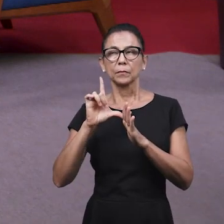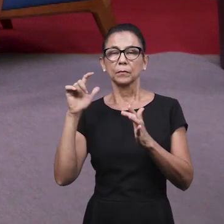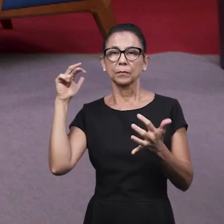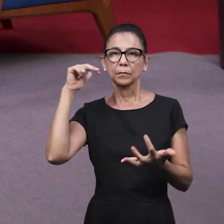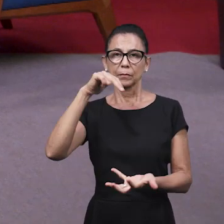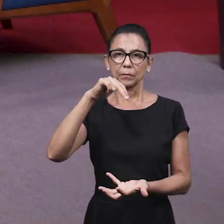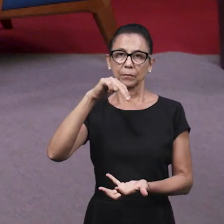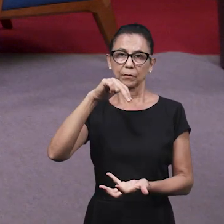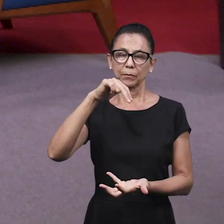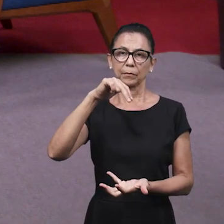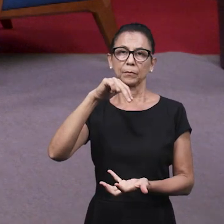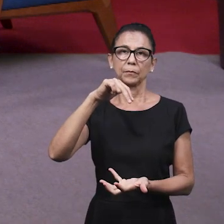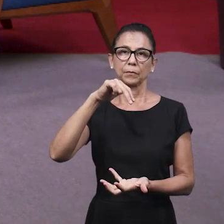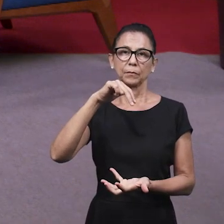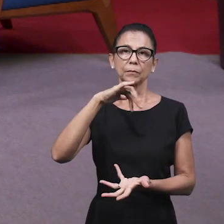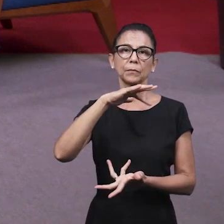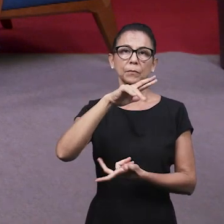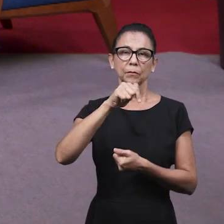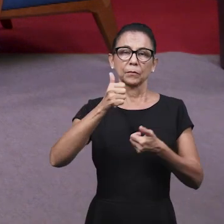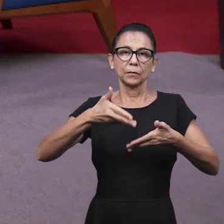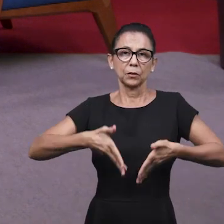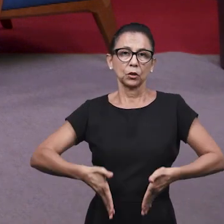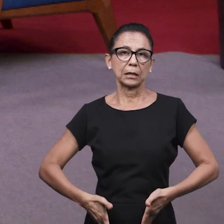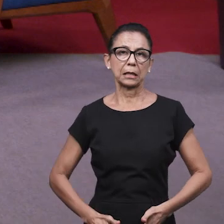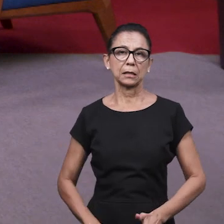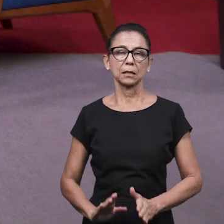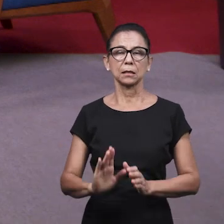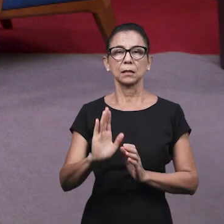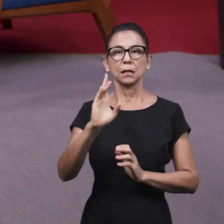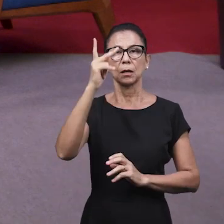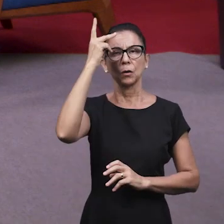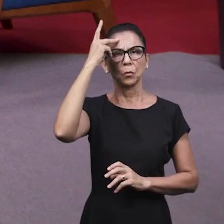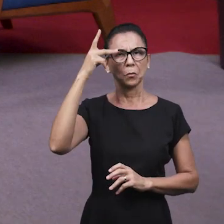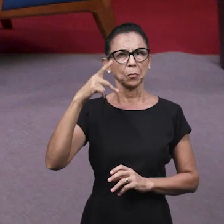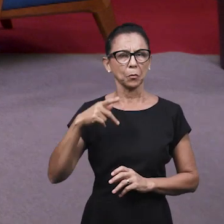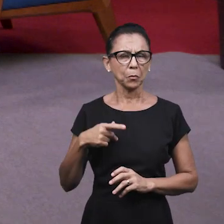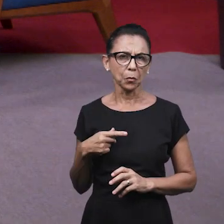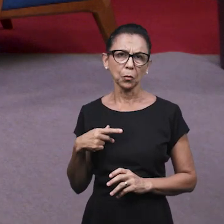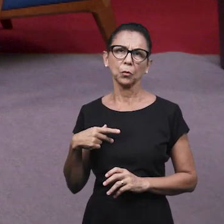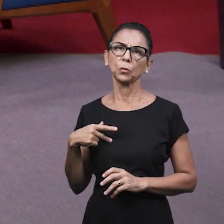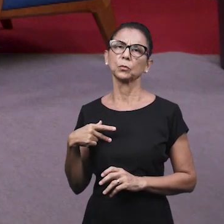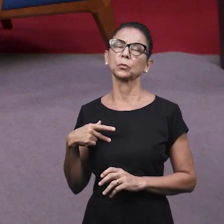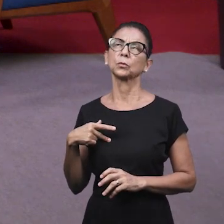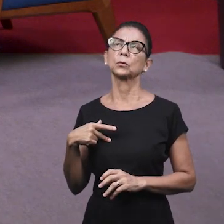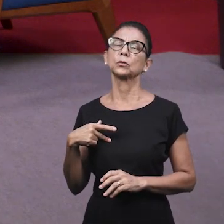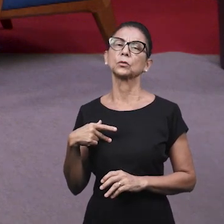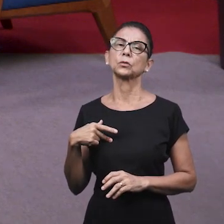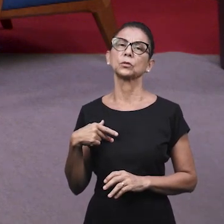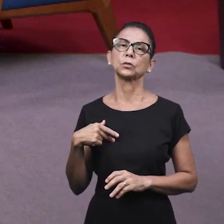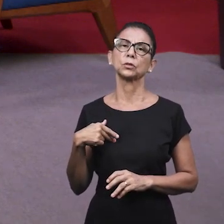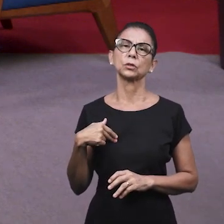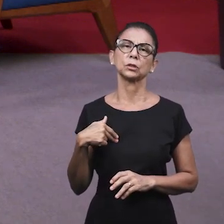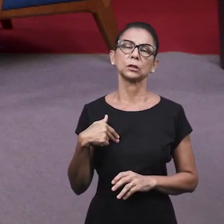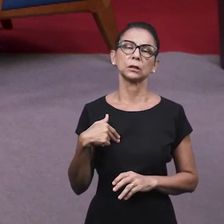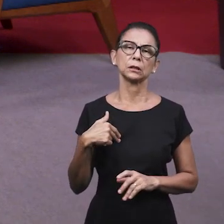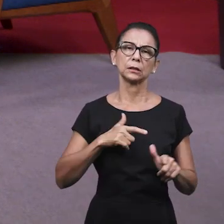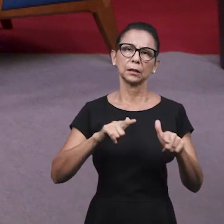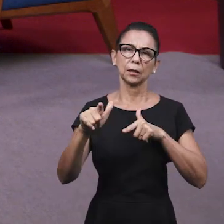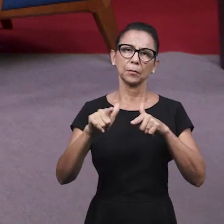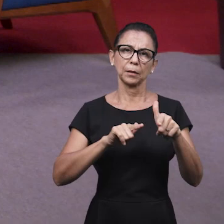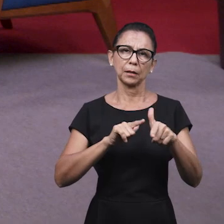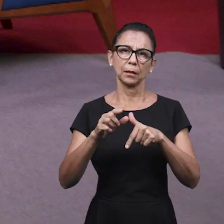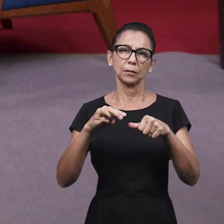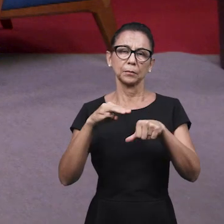comme homme, c'est-à-dire avant de naître, de grandir et de commencer son ministère, il était